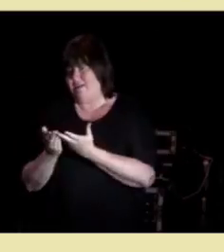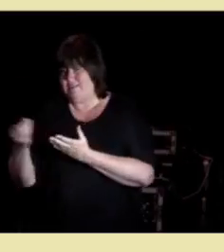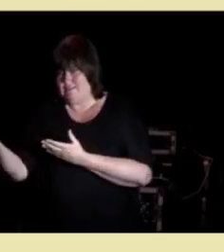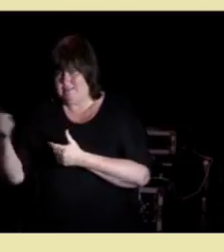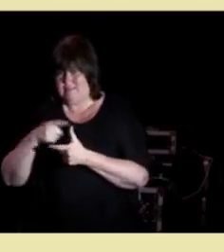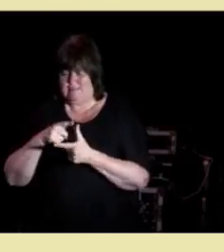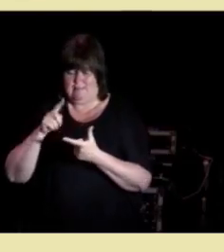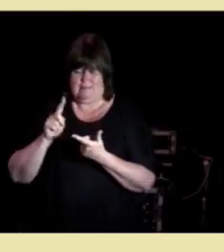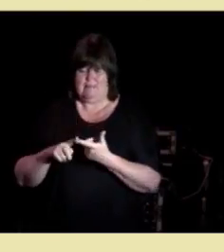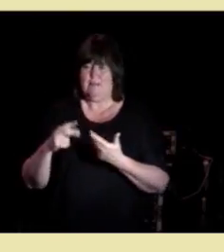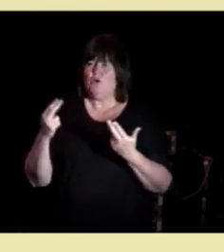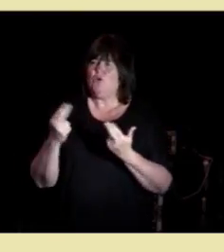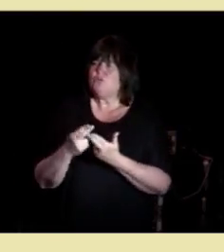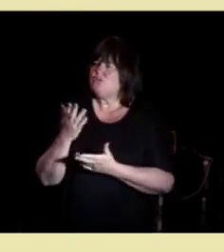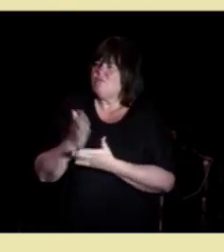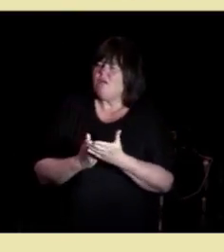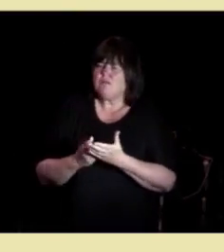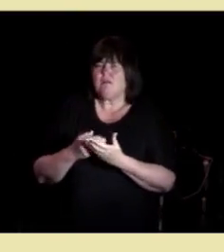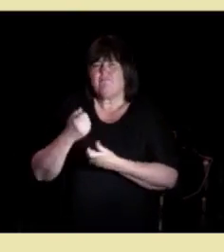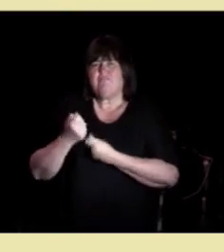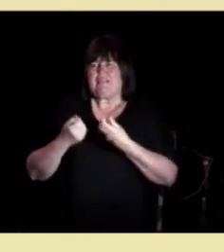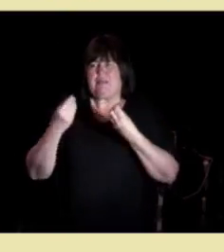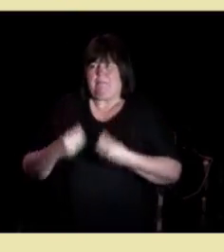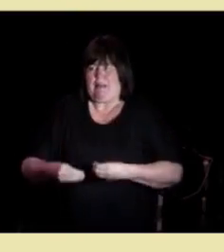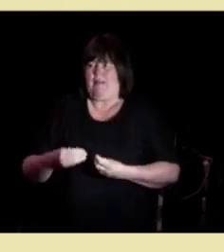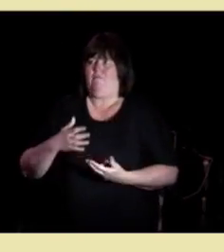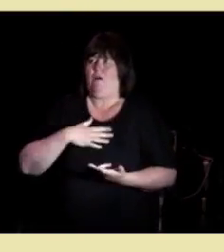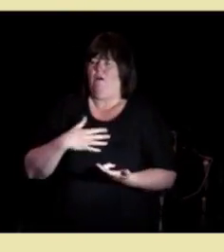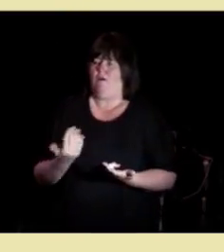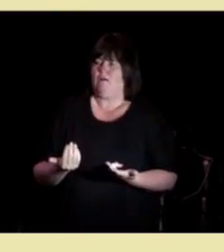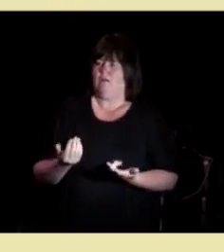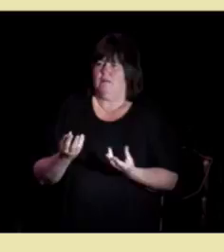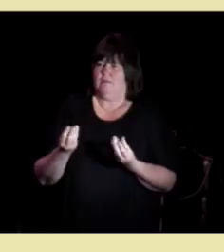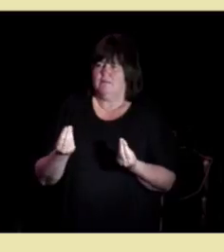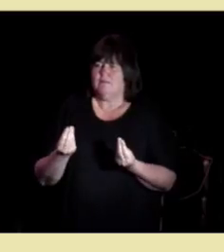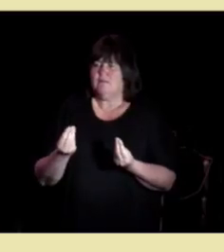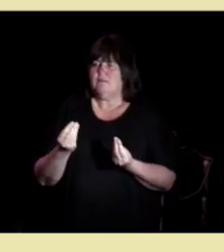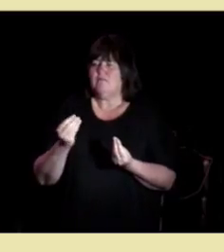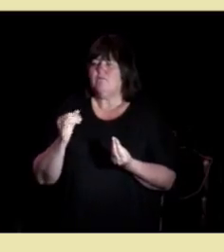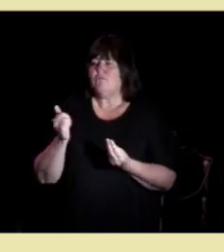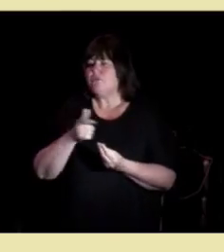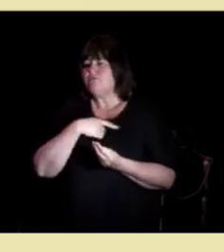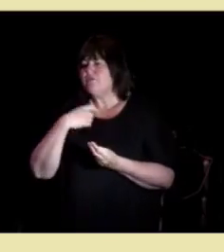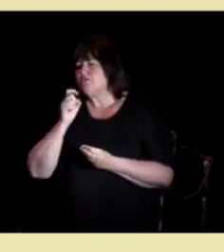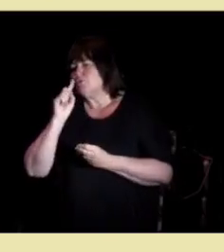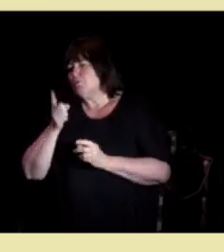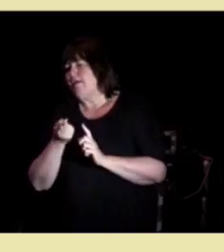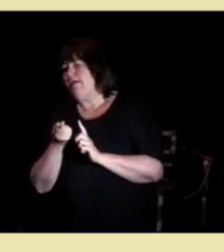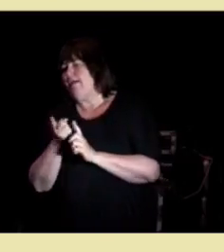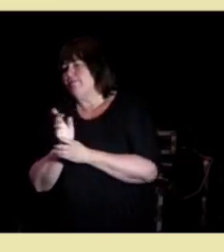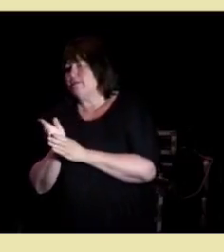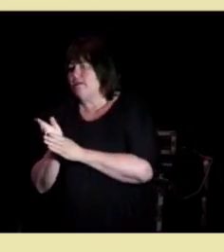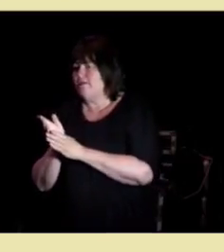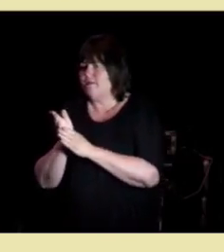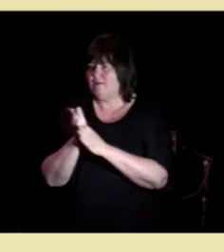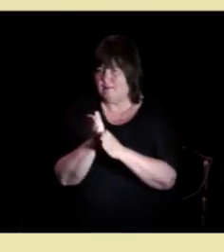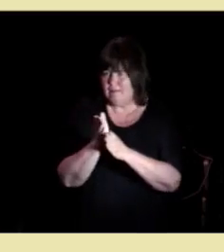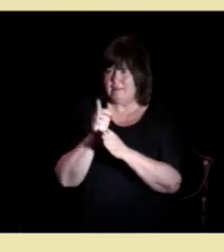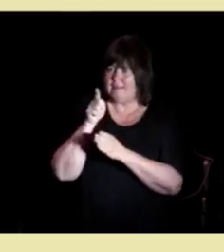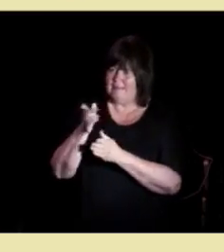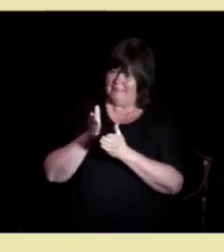litt om hvilke virkemidler vi har for å kunne endre oss i den retningen som vi ønsker.